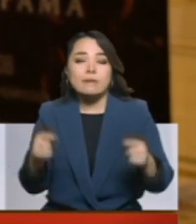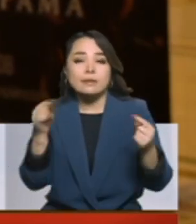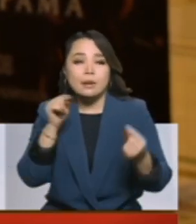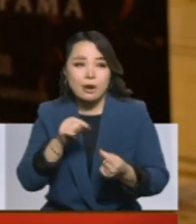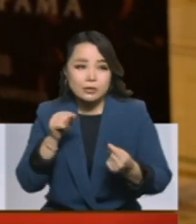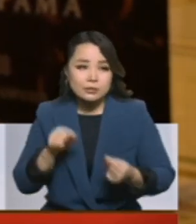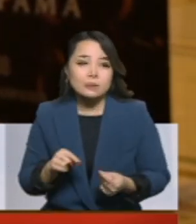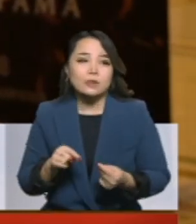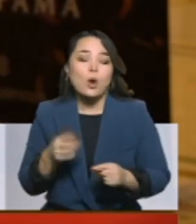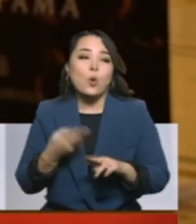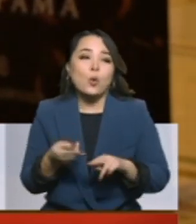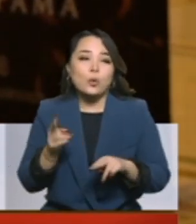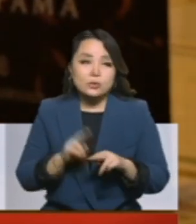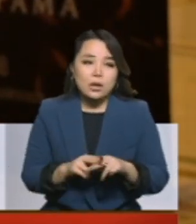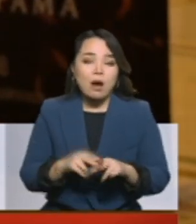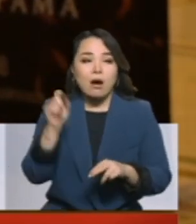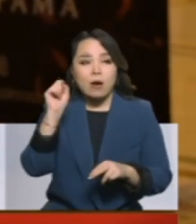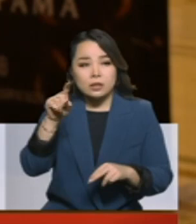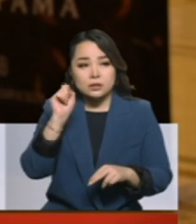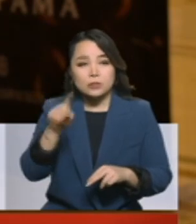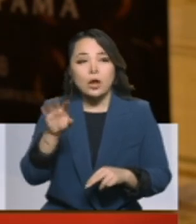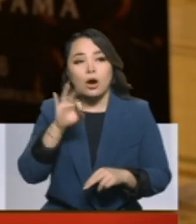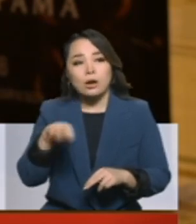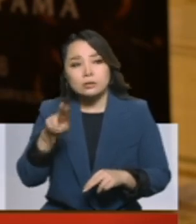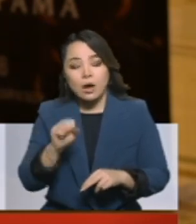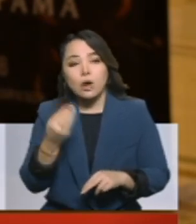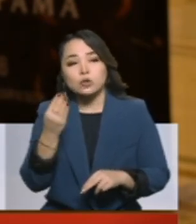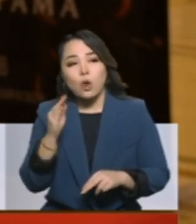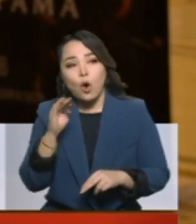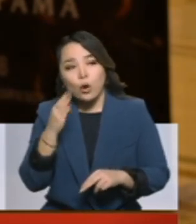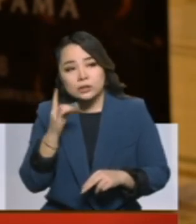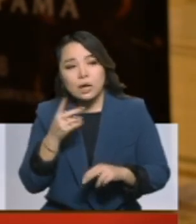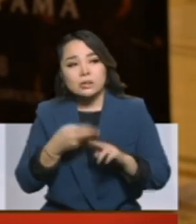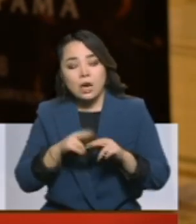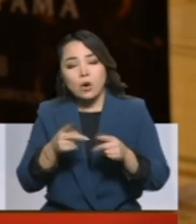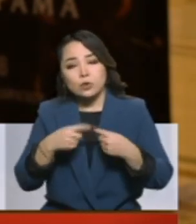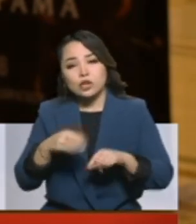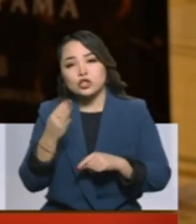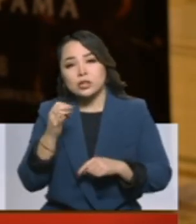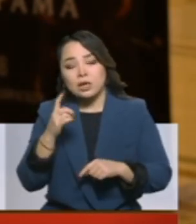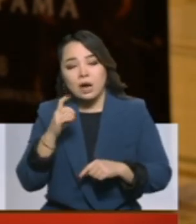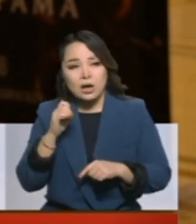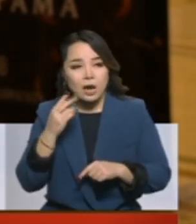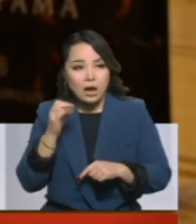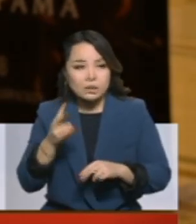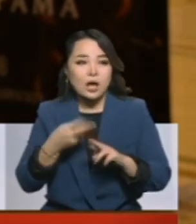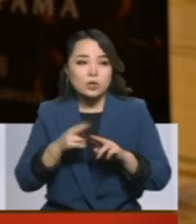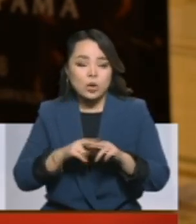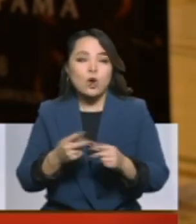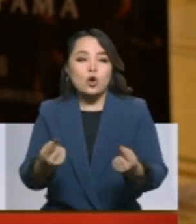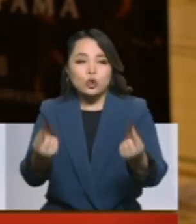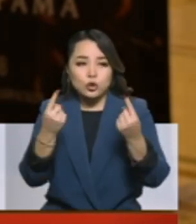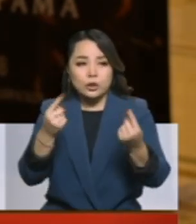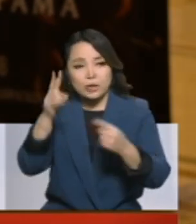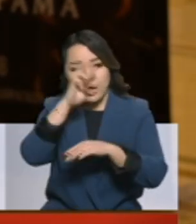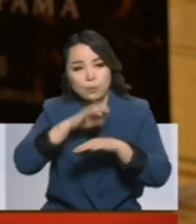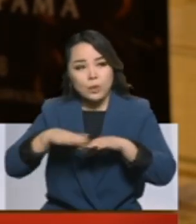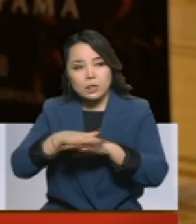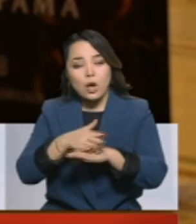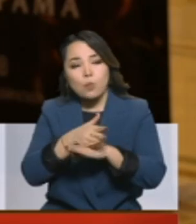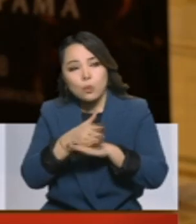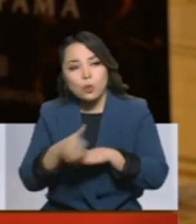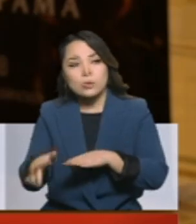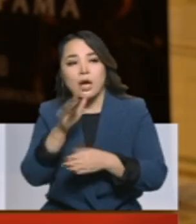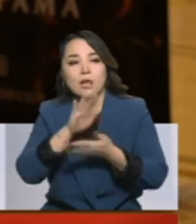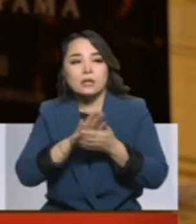нақты осы Алтын Орданың, Жошы ұлысының, Шыңғыс ханның үлкен империясынан бөлініп шыққан кездегі